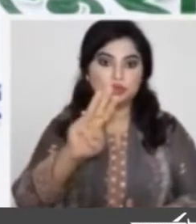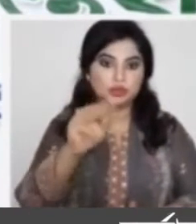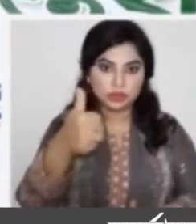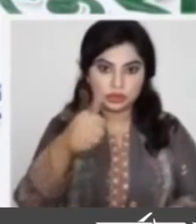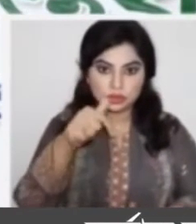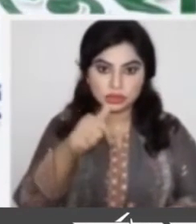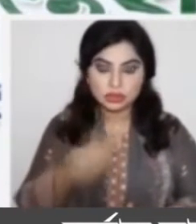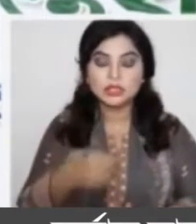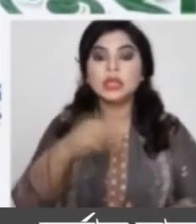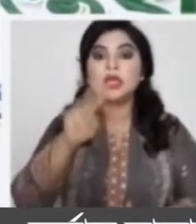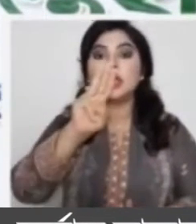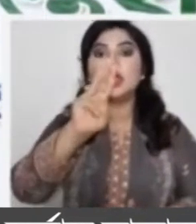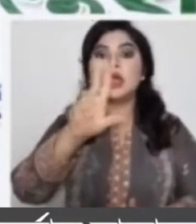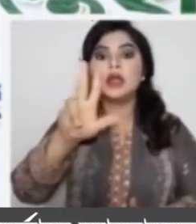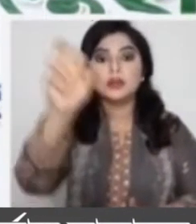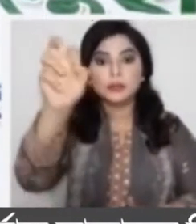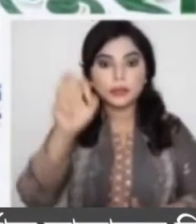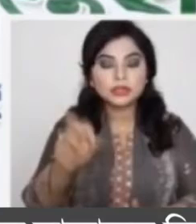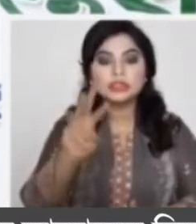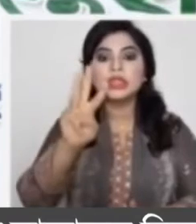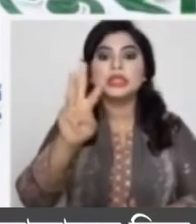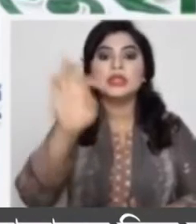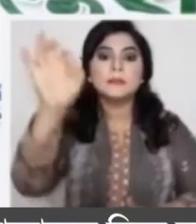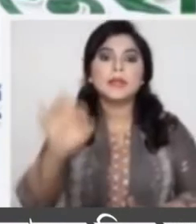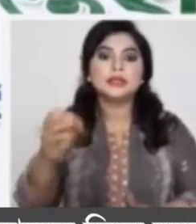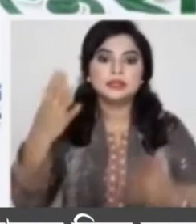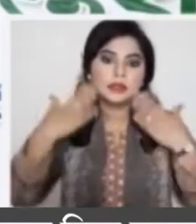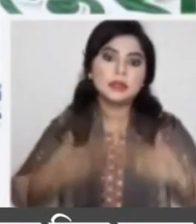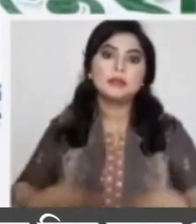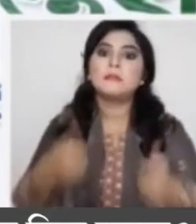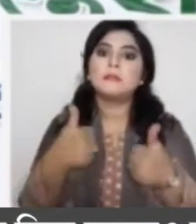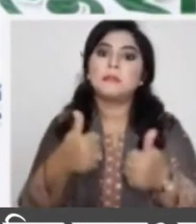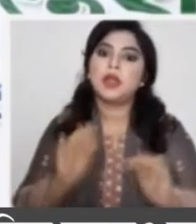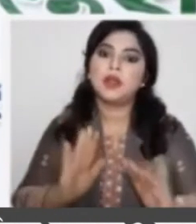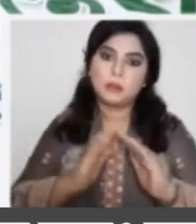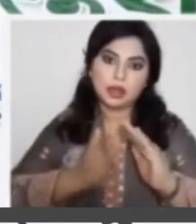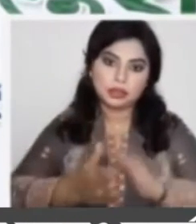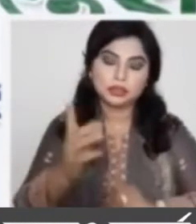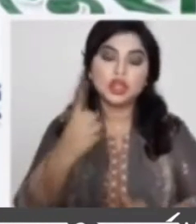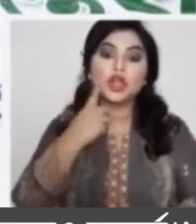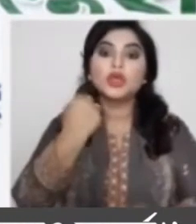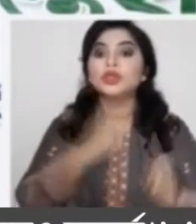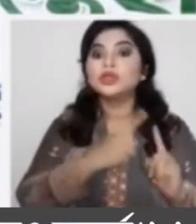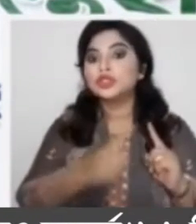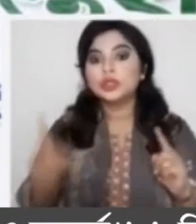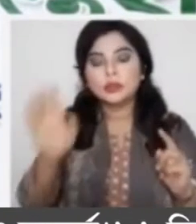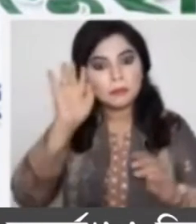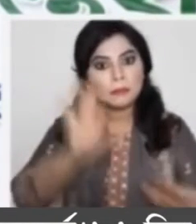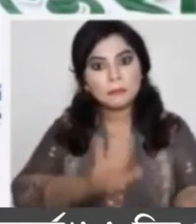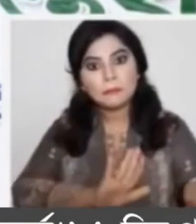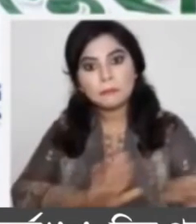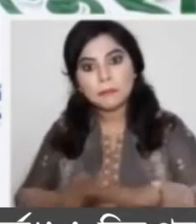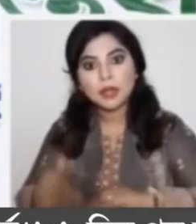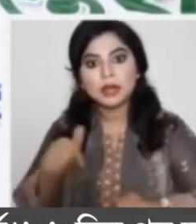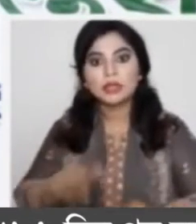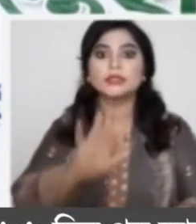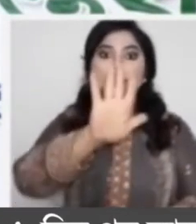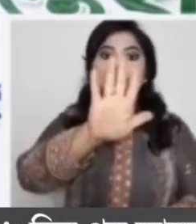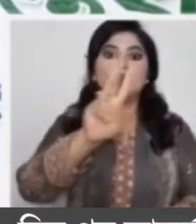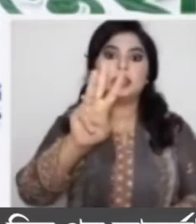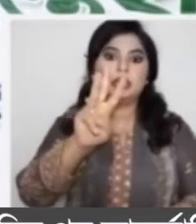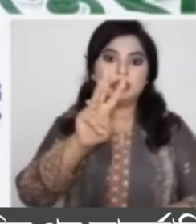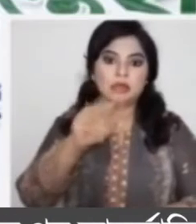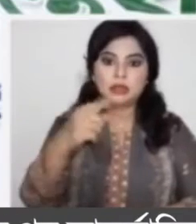94,481 জনে। গত 24 ঘন্টায় মারা গেছেন 53 জন এবং এ পর্যন্ত মোট মারা গেছেন 1,262 জন। নতুন করে সুস্থ